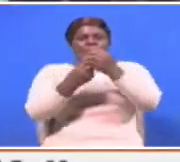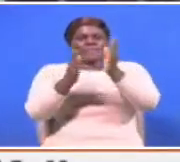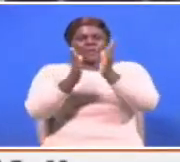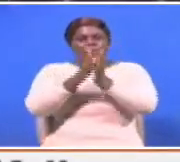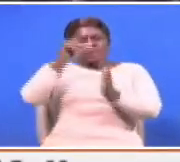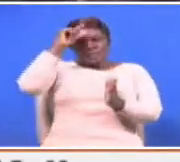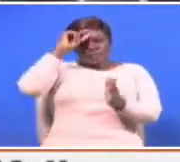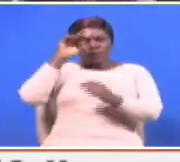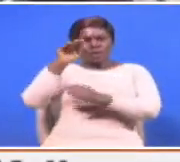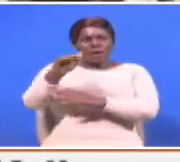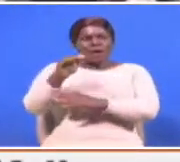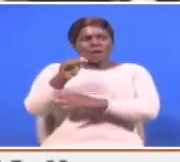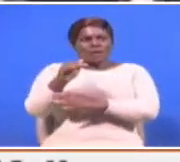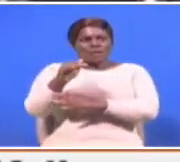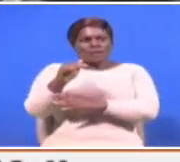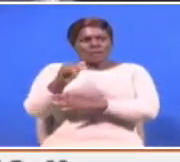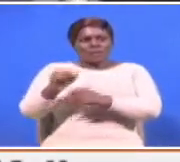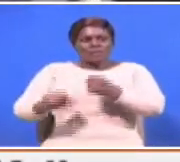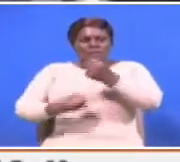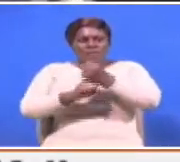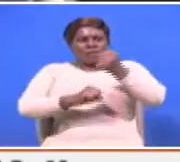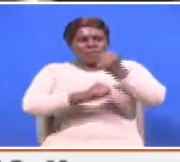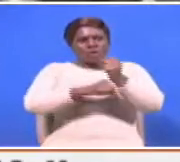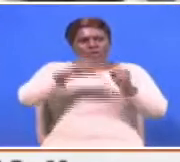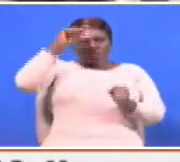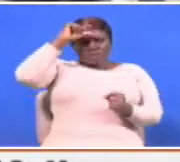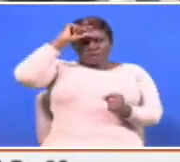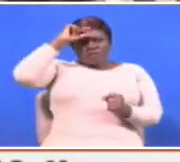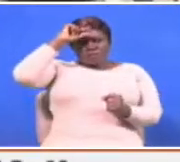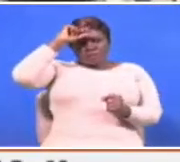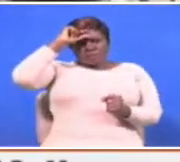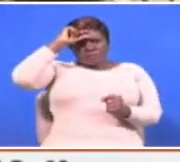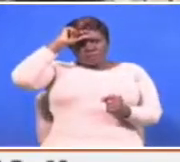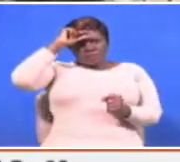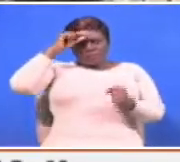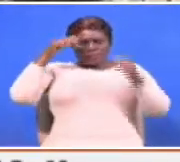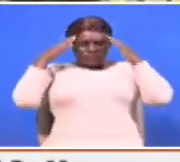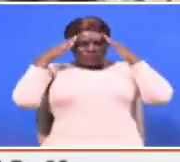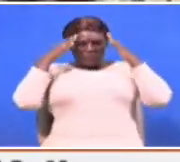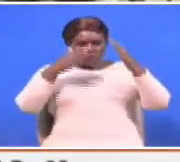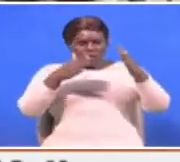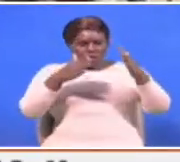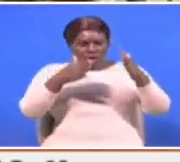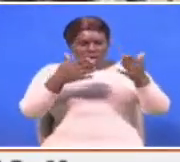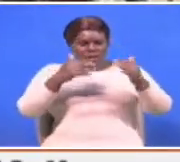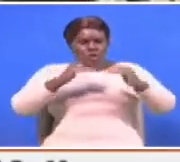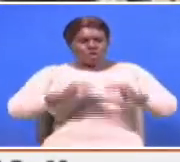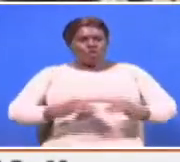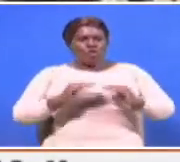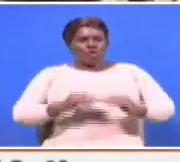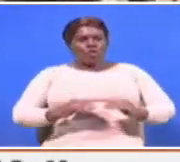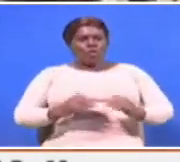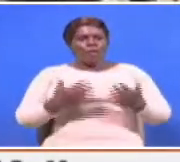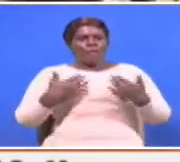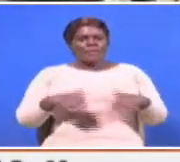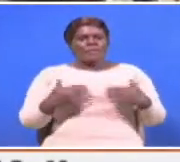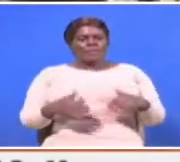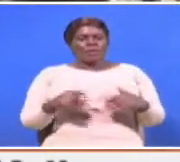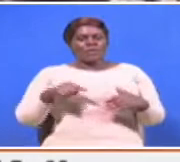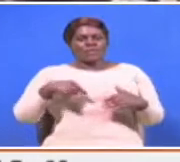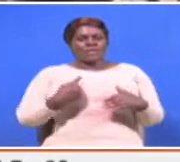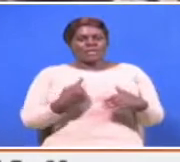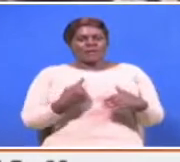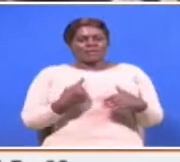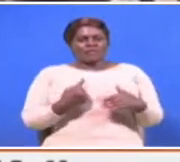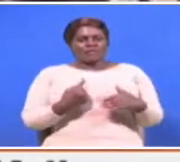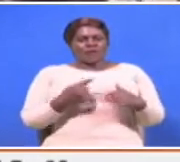government. Tunaunga mkono juhudi za serikali za kuweza kuangazia wale walio chini sana, na ndiposa